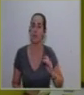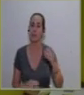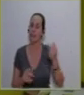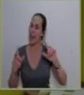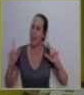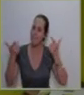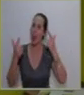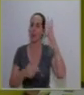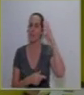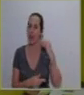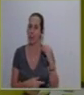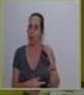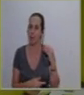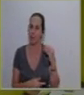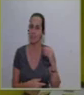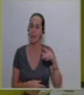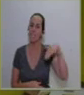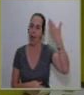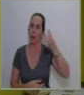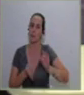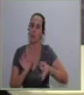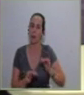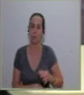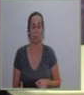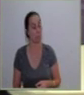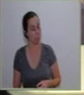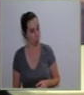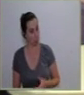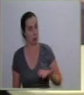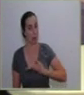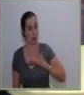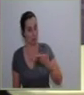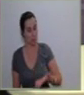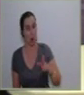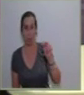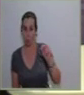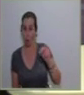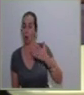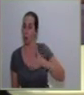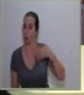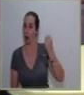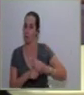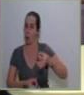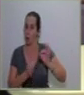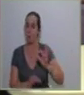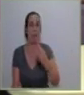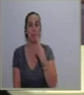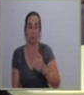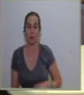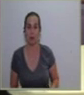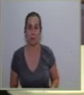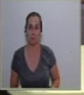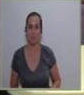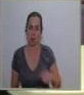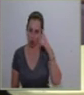לבלות וליהנות, ואז משפטים. כשקיבלתם את זה כאן, נואל ברקוביץ' הולכת להיות עורכת דין, מה אתה אומר על זה?